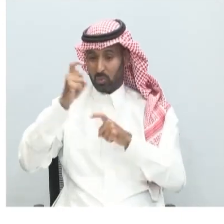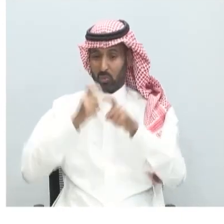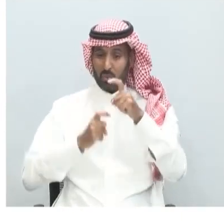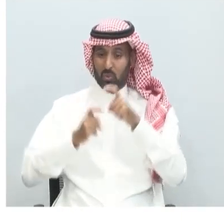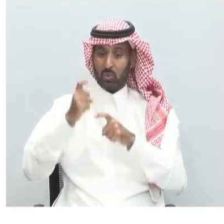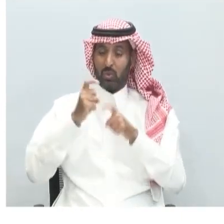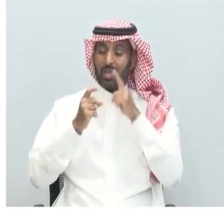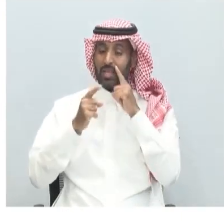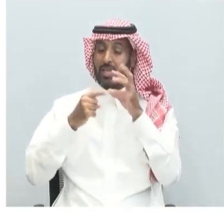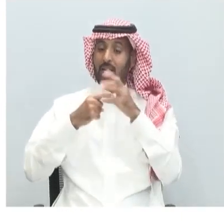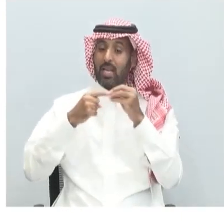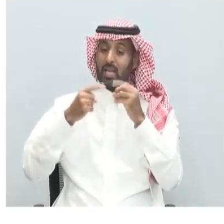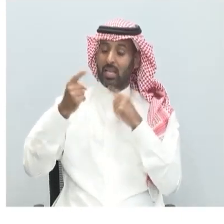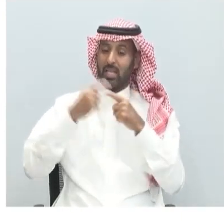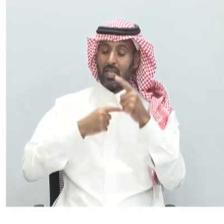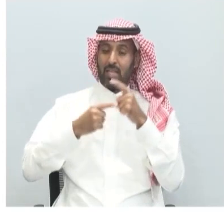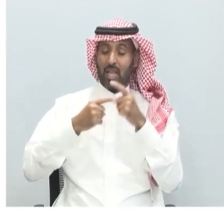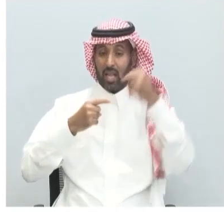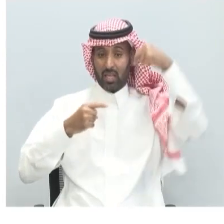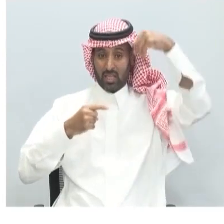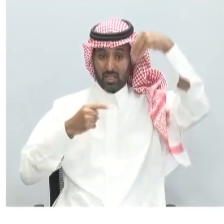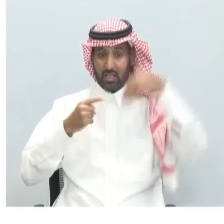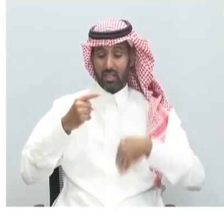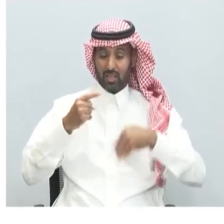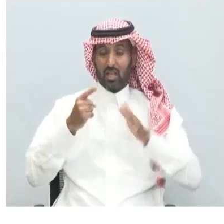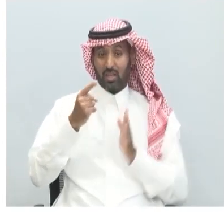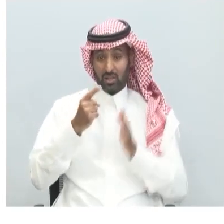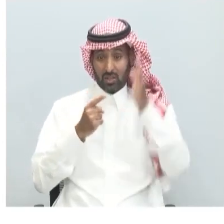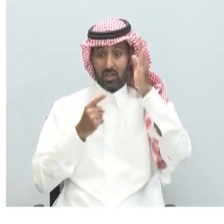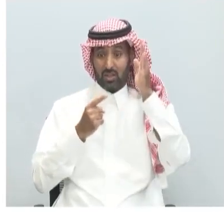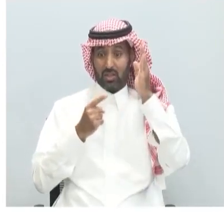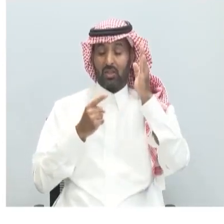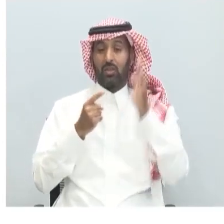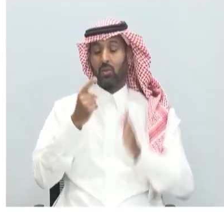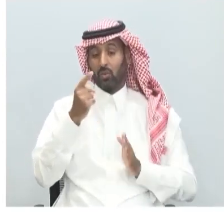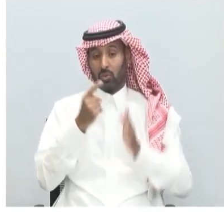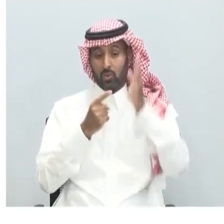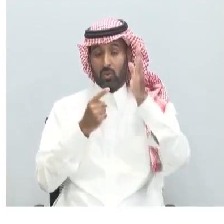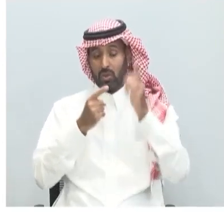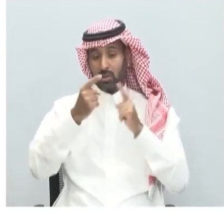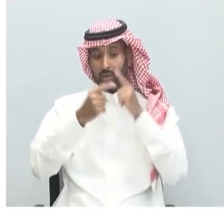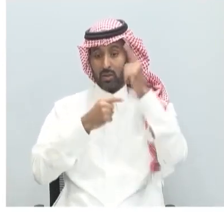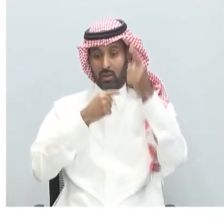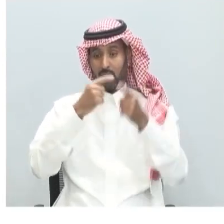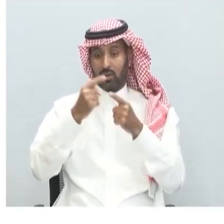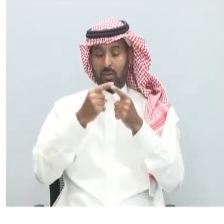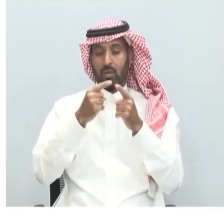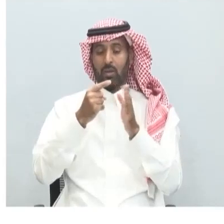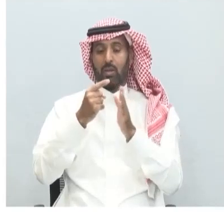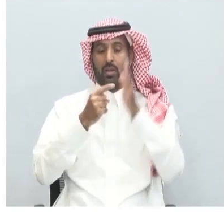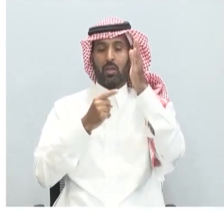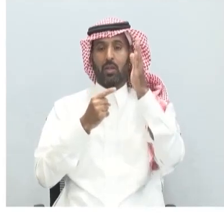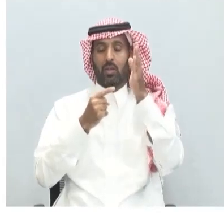مع يمثل السهم المتجه الى اعلى دوران الالكترون في اتجاه معين